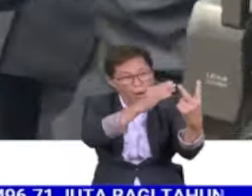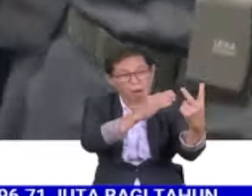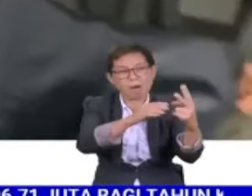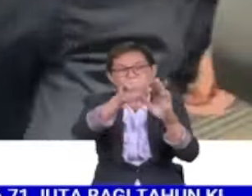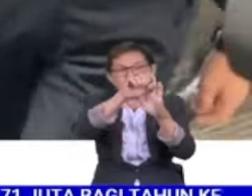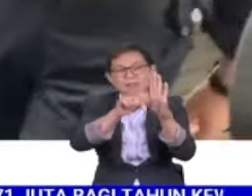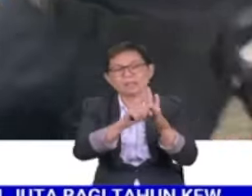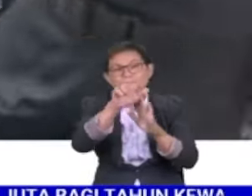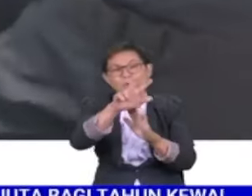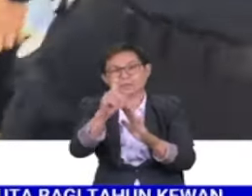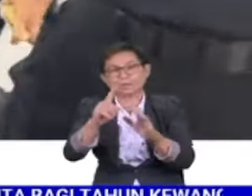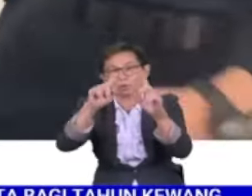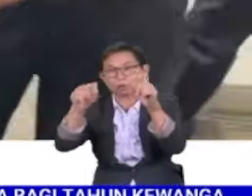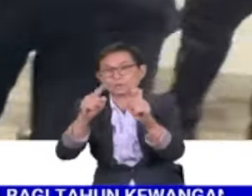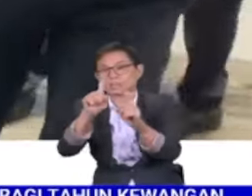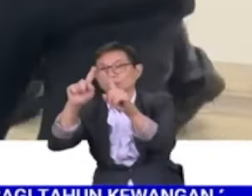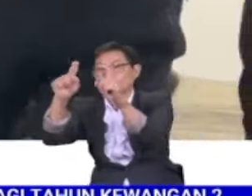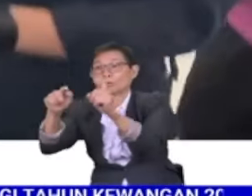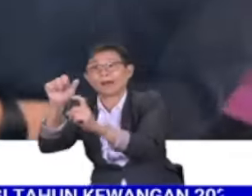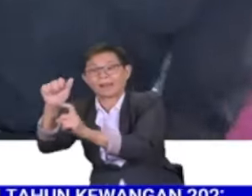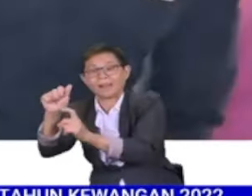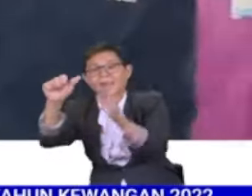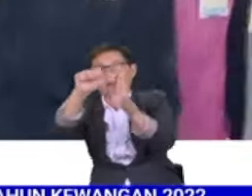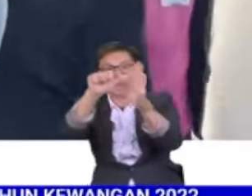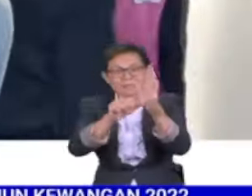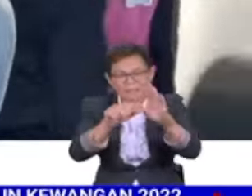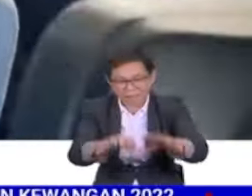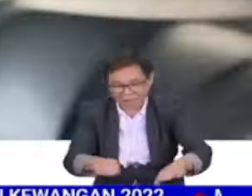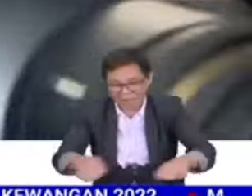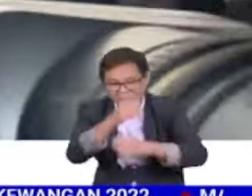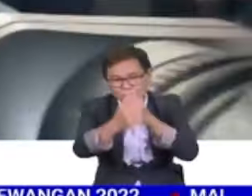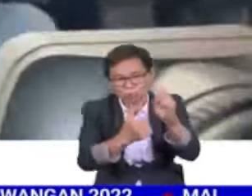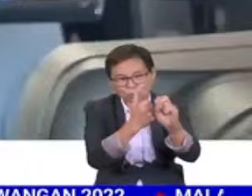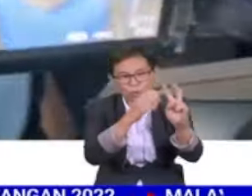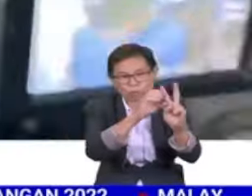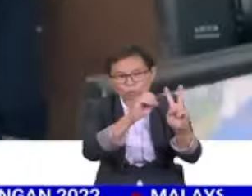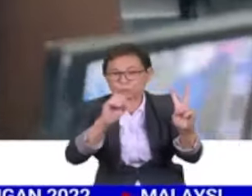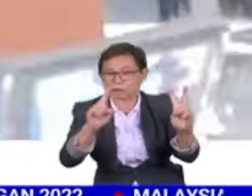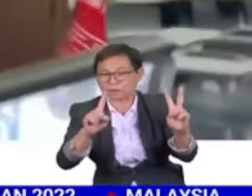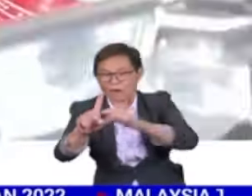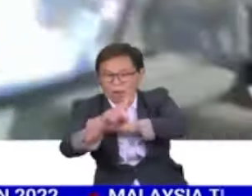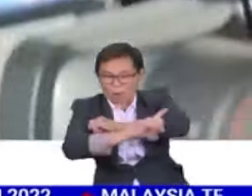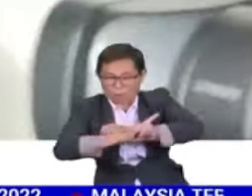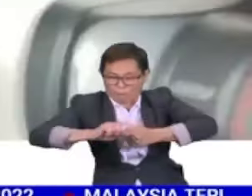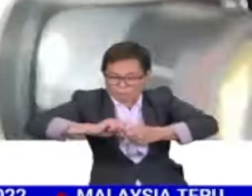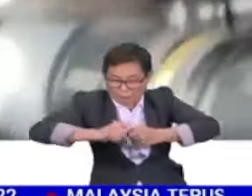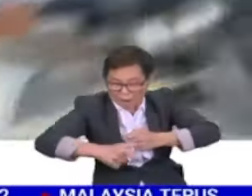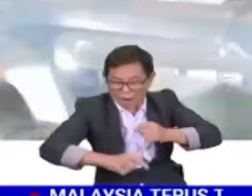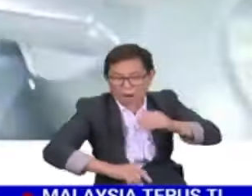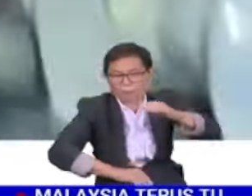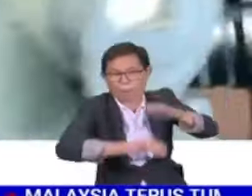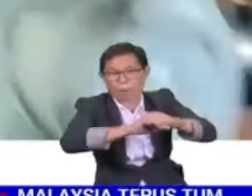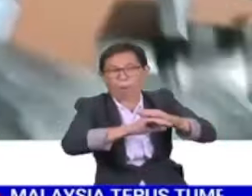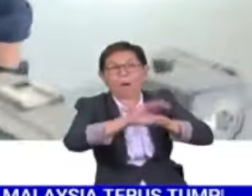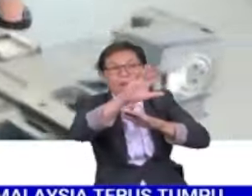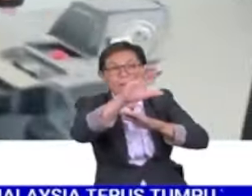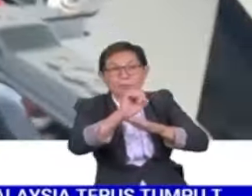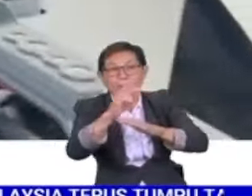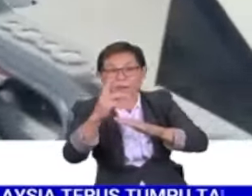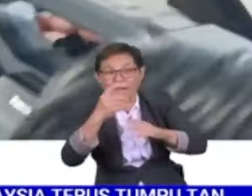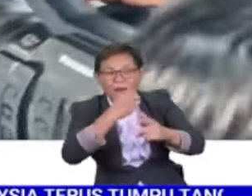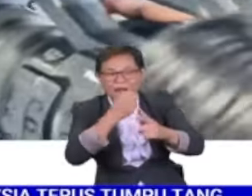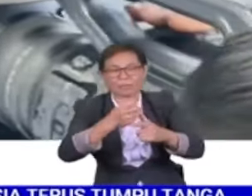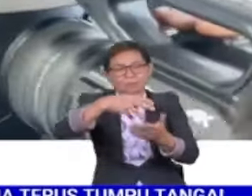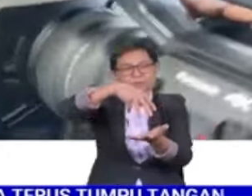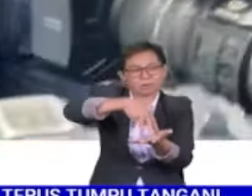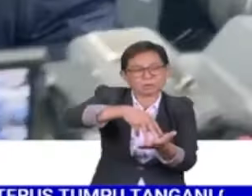Seksyen 31-1-A Akta Kanak-Kanak 2001 yang membawa hukuman denda tidak lebih RM50,000